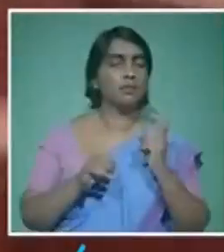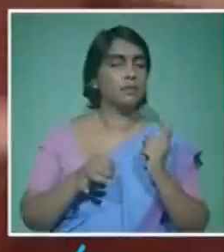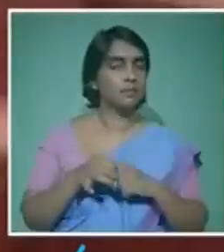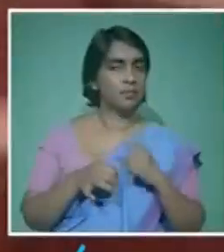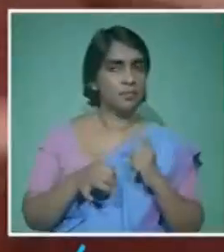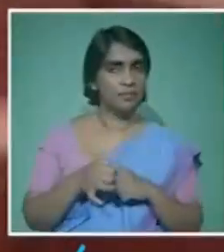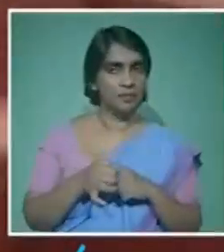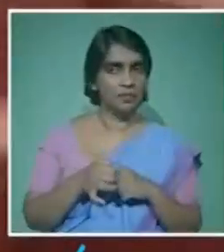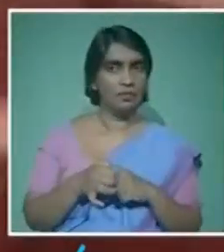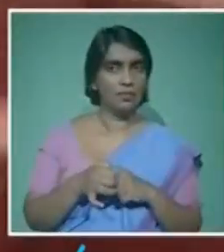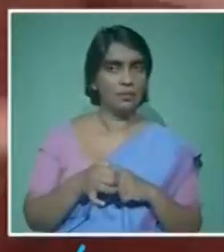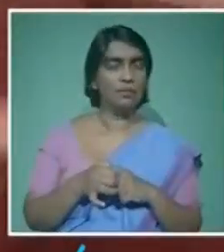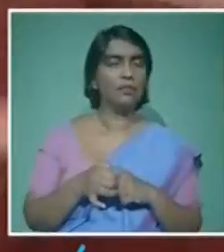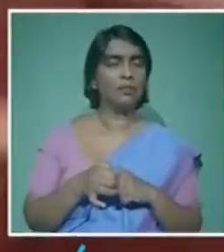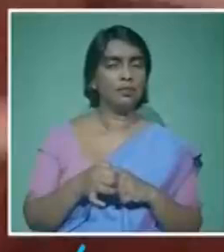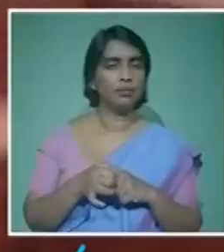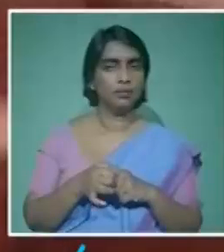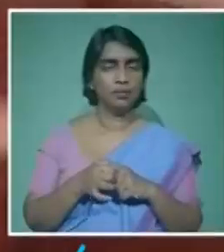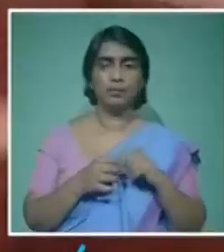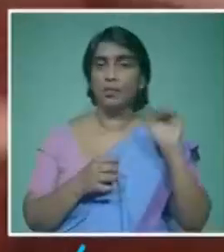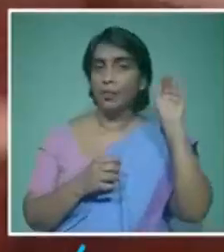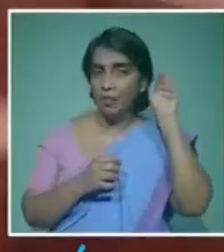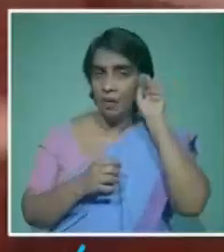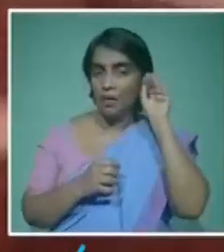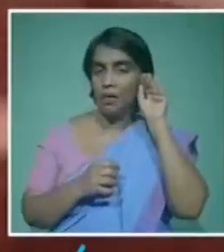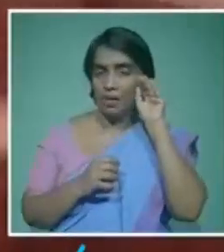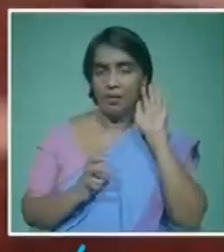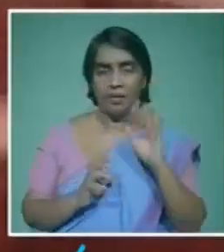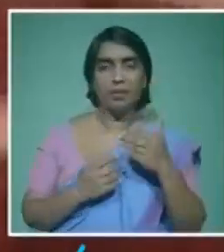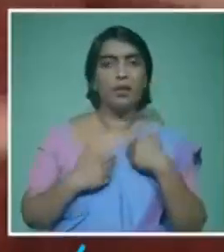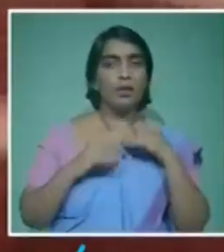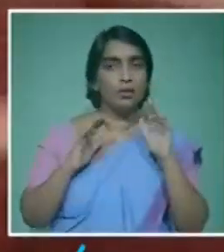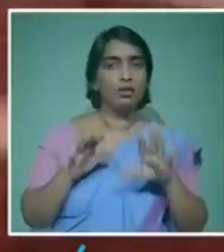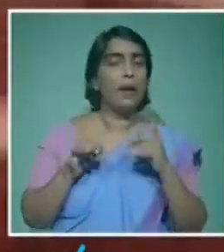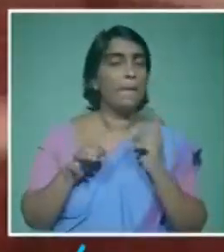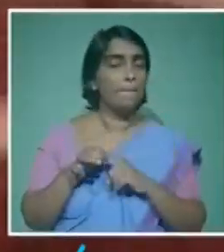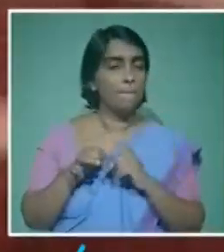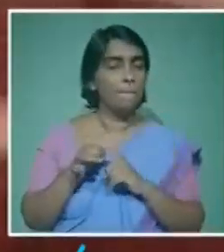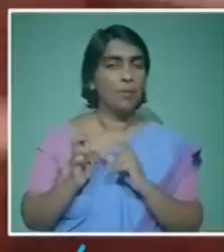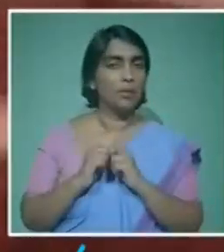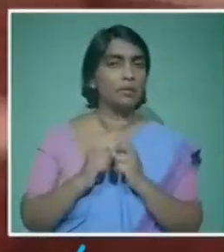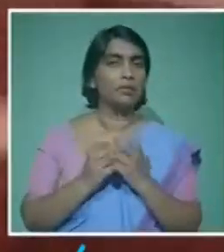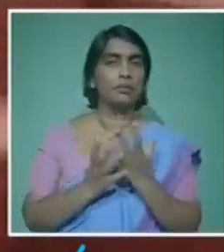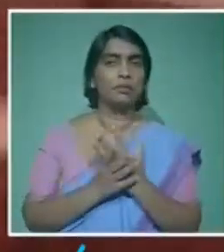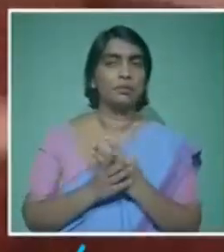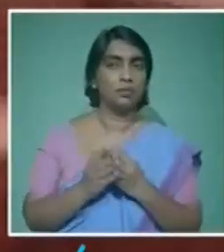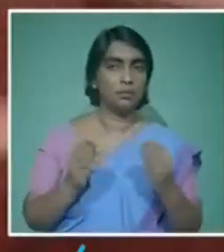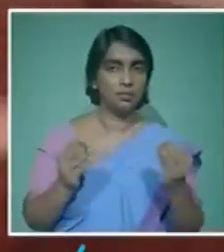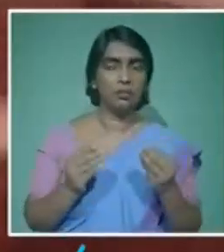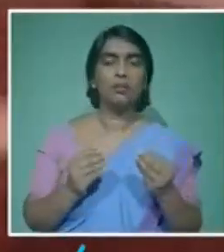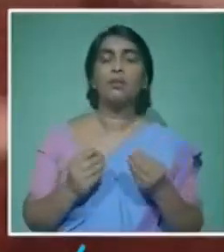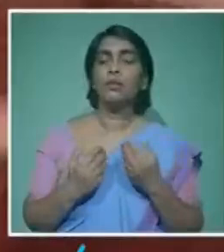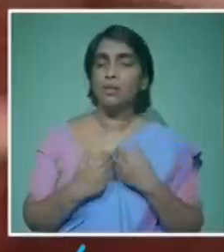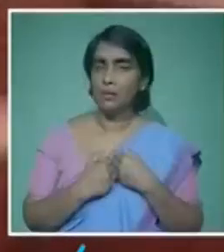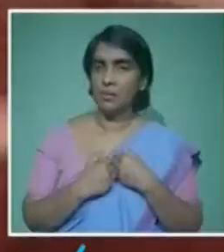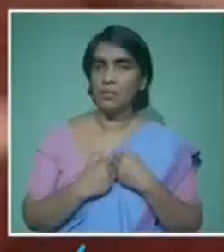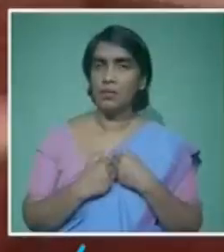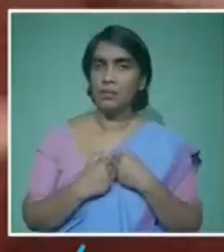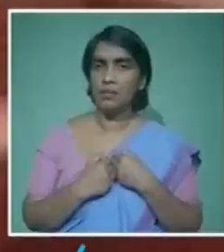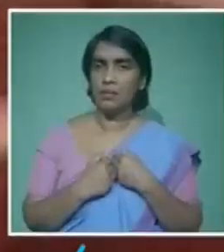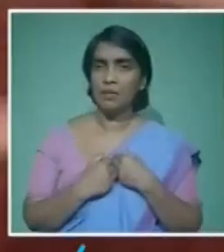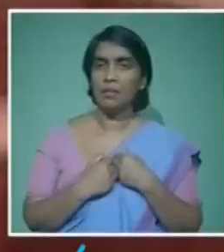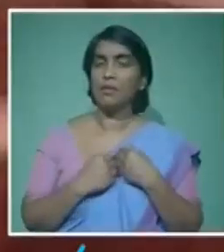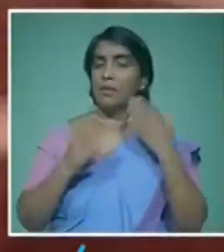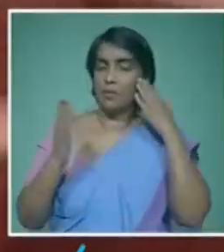தீர்வுகளை தேடிக்கொள்வதே எமது செயல்பாட்டுக் கொள்கையாக இருக்கின்றது. அன்றி தீர்வுகளுக்கு முன்பாக